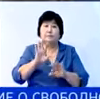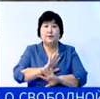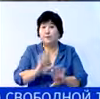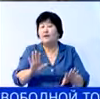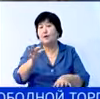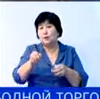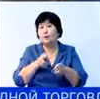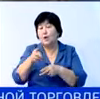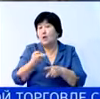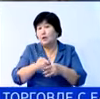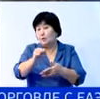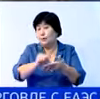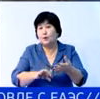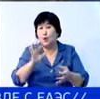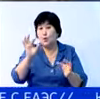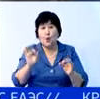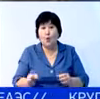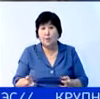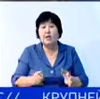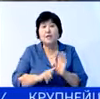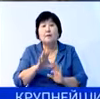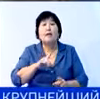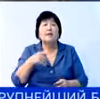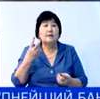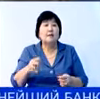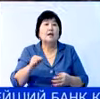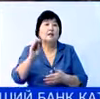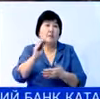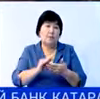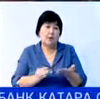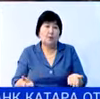суд. Это давно прописанная норма, она с самого начала была. И надо мониторить.